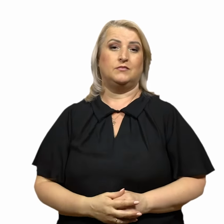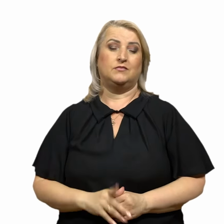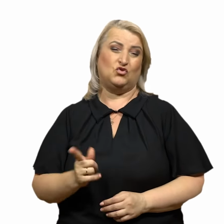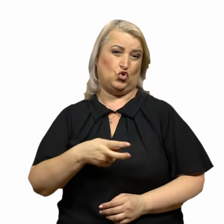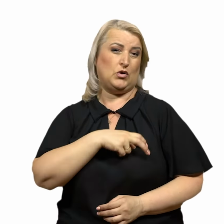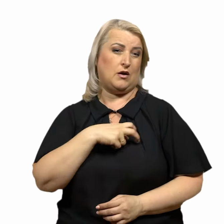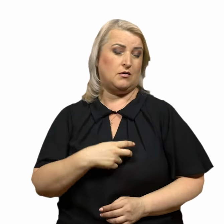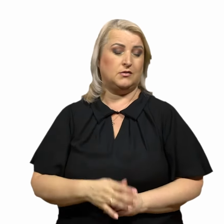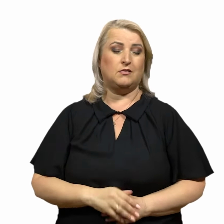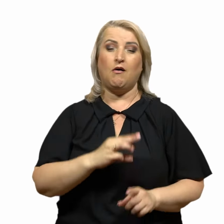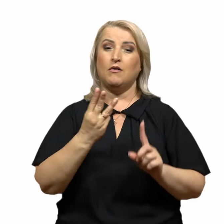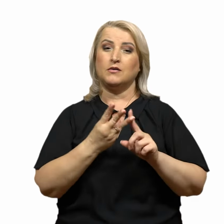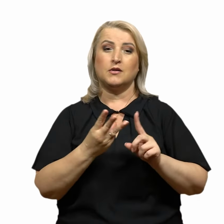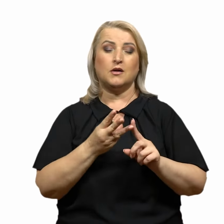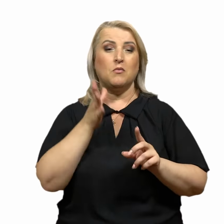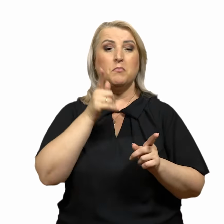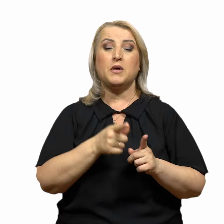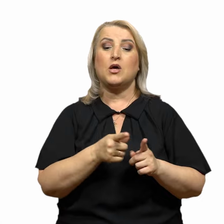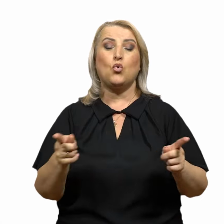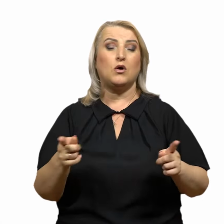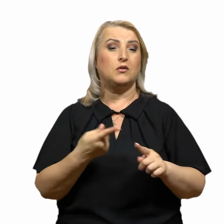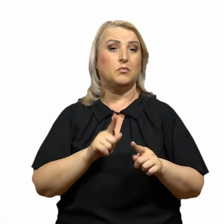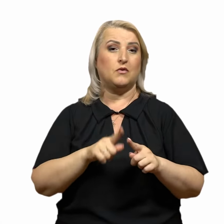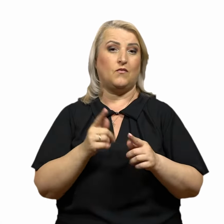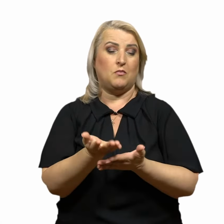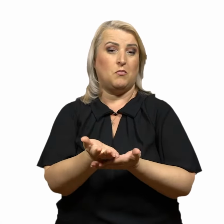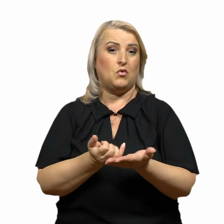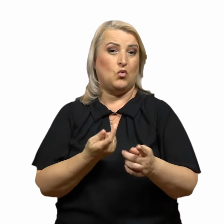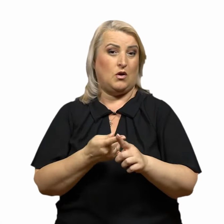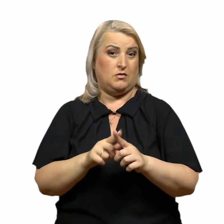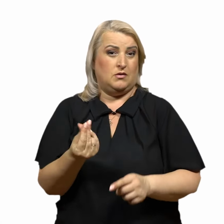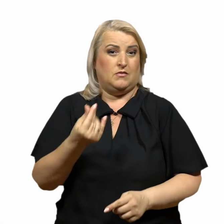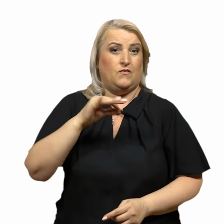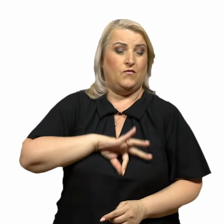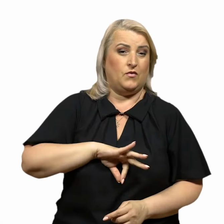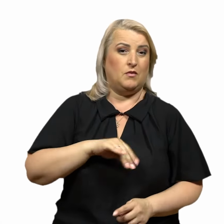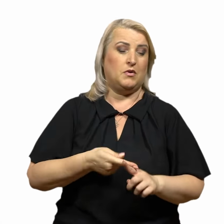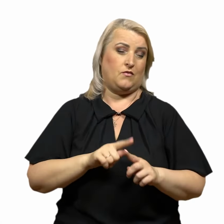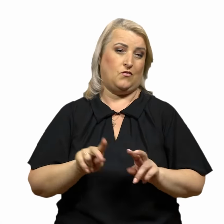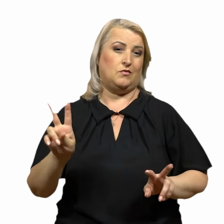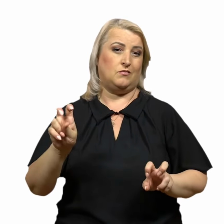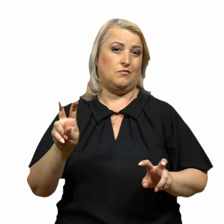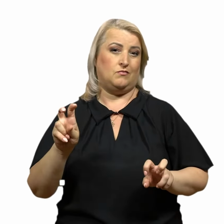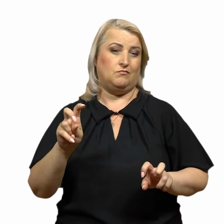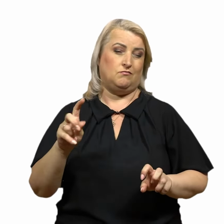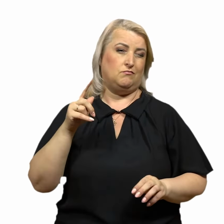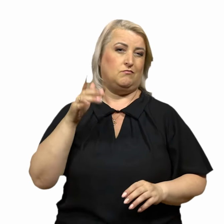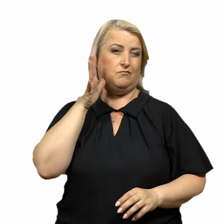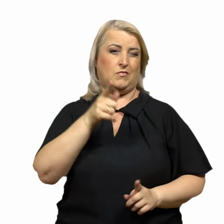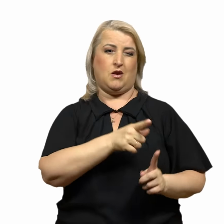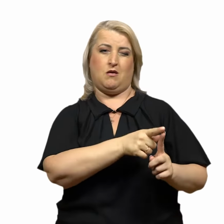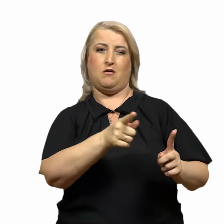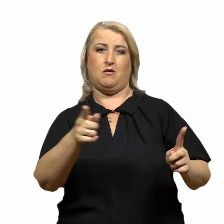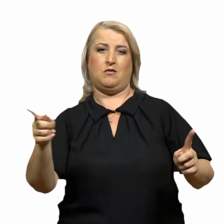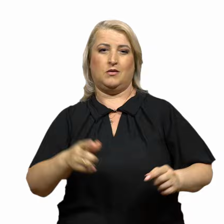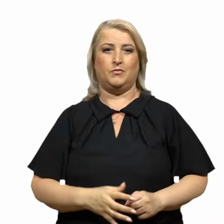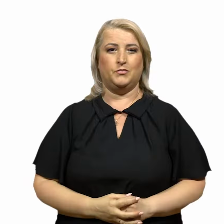numim risc? 3. Perioada în care vom obține acest beneficiu, pe care îl mai numim orizont de timp?